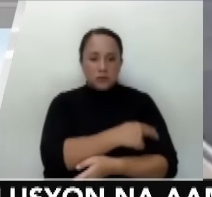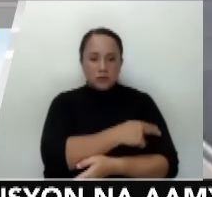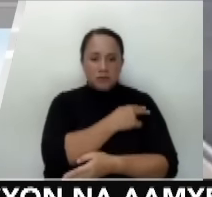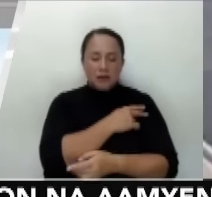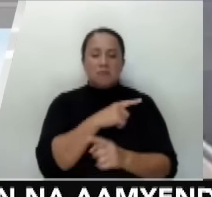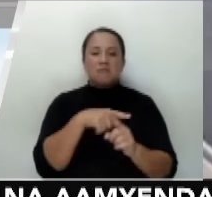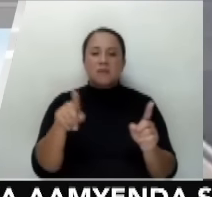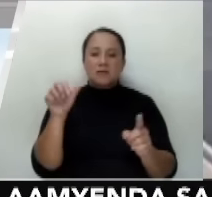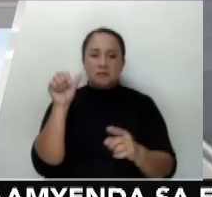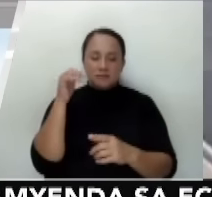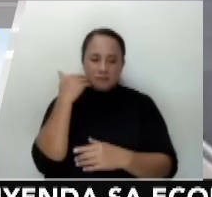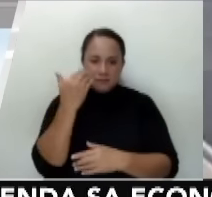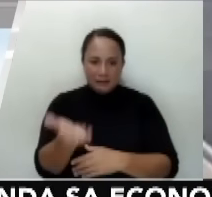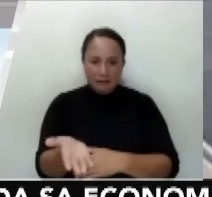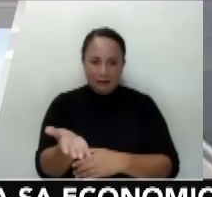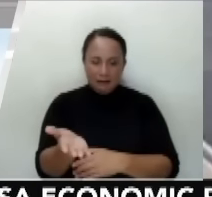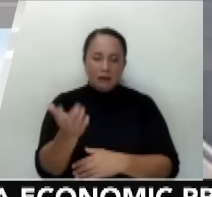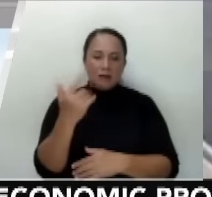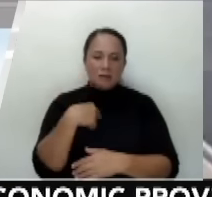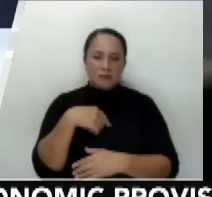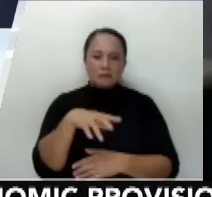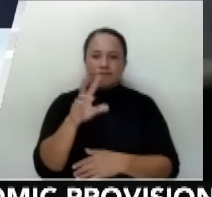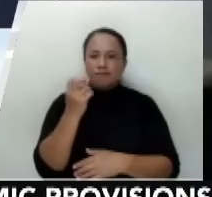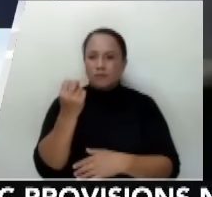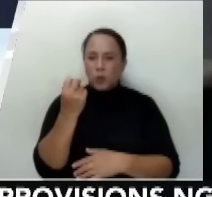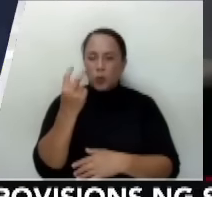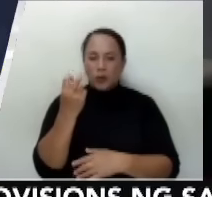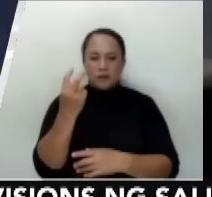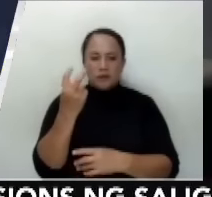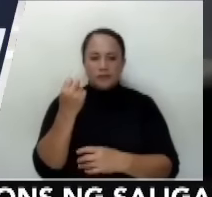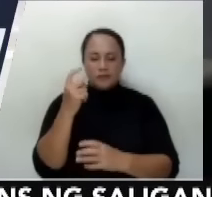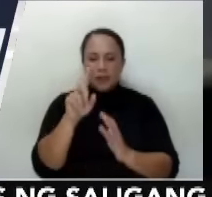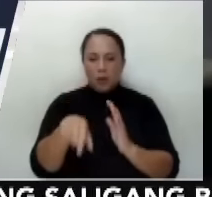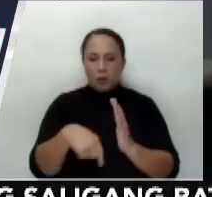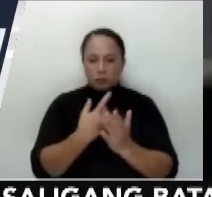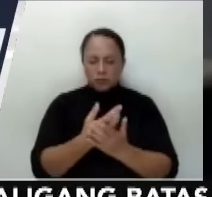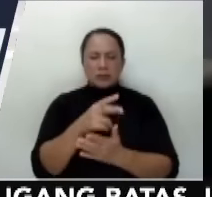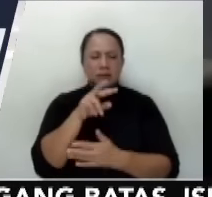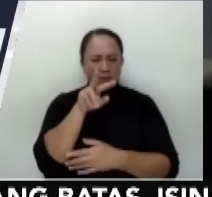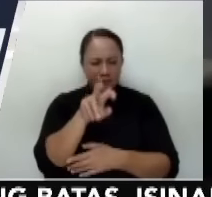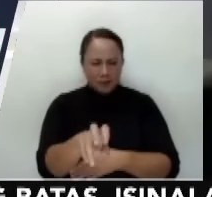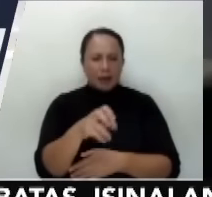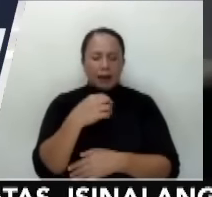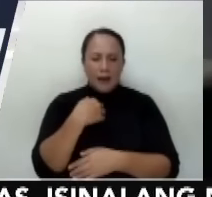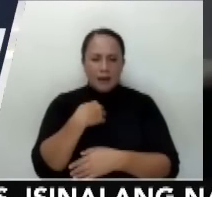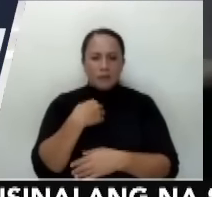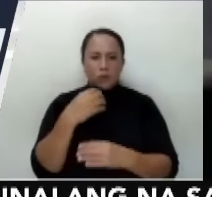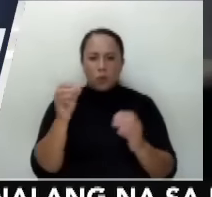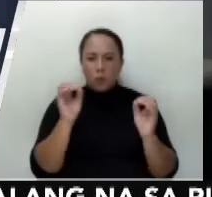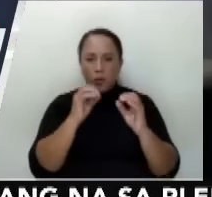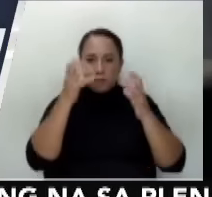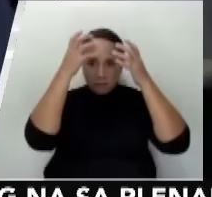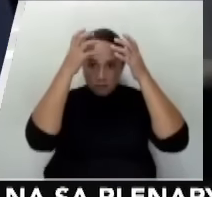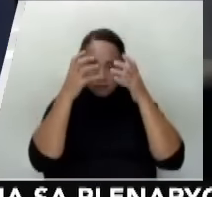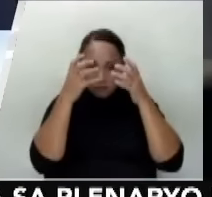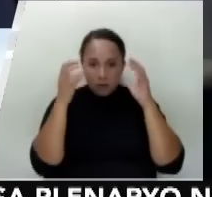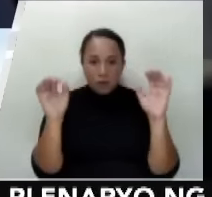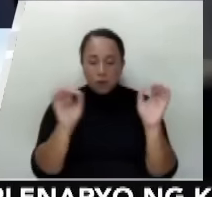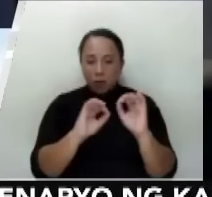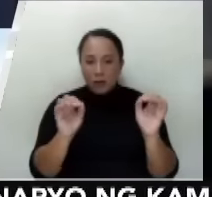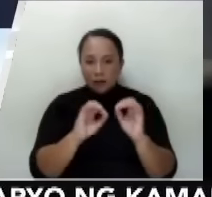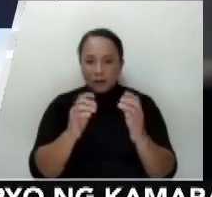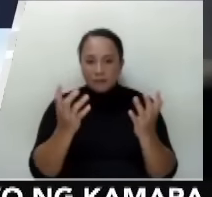rin makalipas ang 12 oras. Nakita po natin na wala po siyang helmet na dala during, nagamit during the